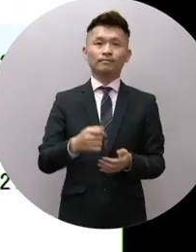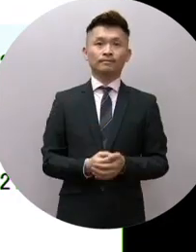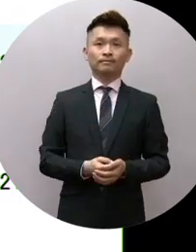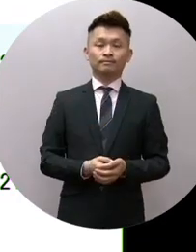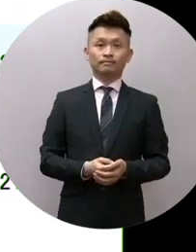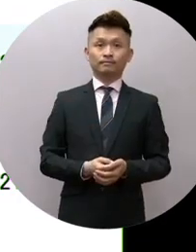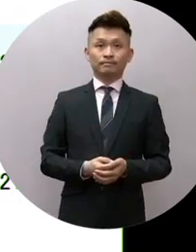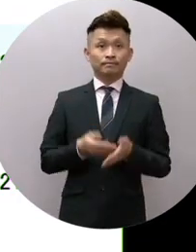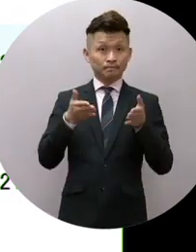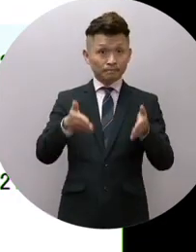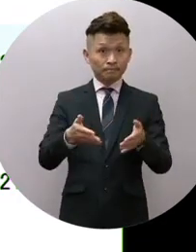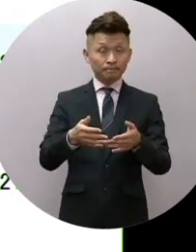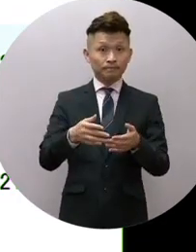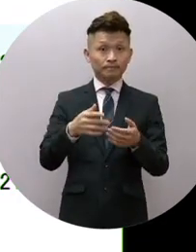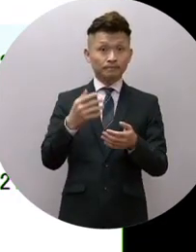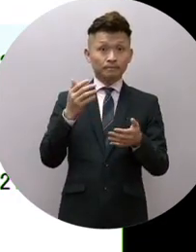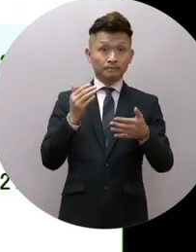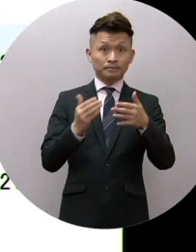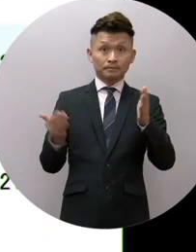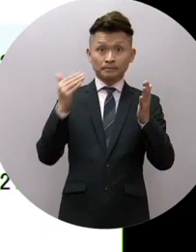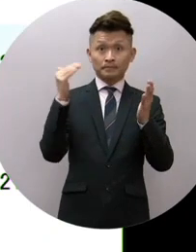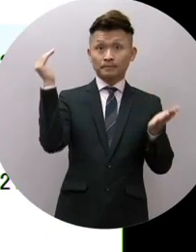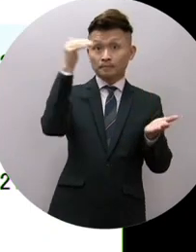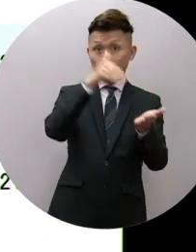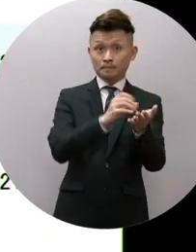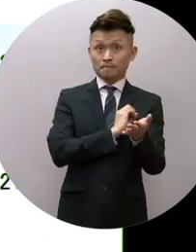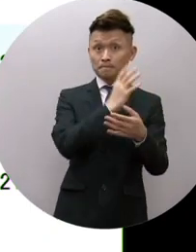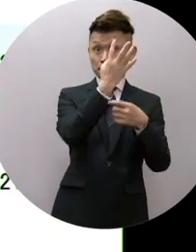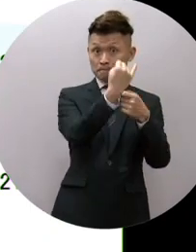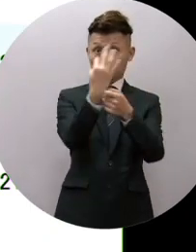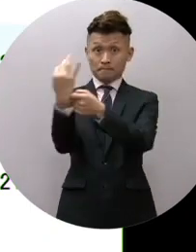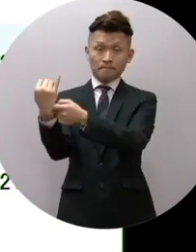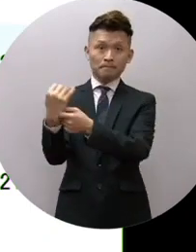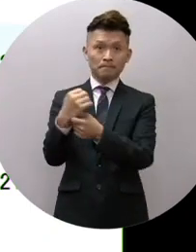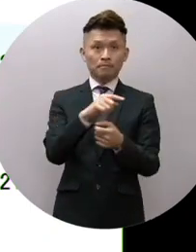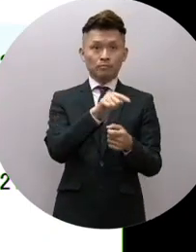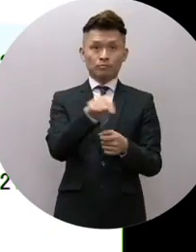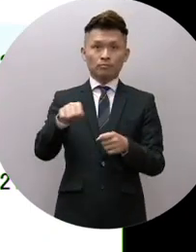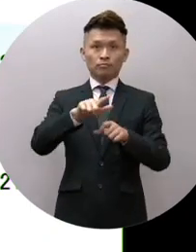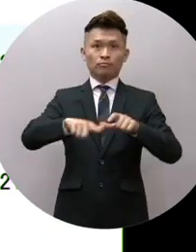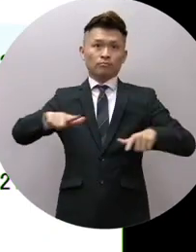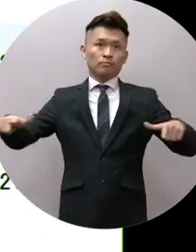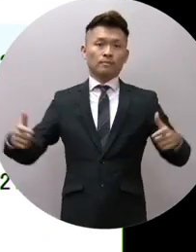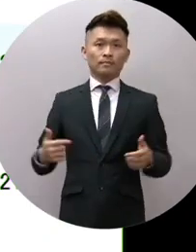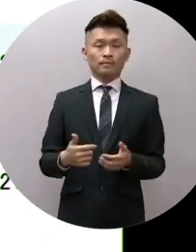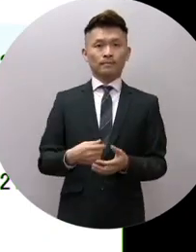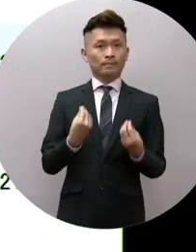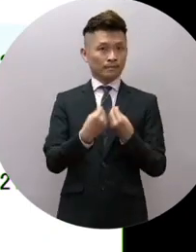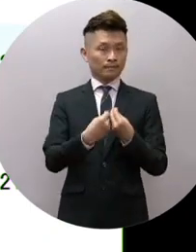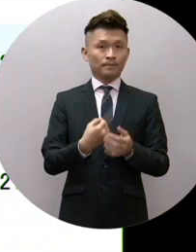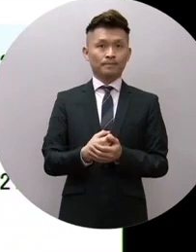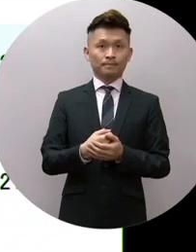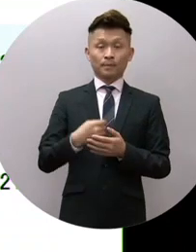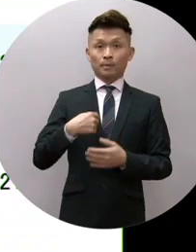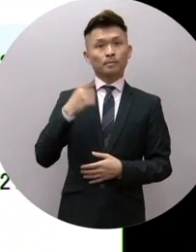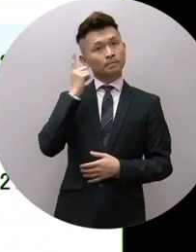纯的我们既有年限的认定，它就出现在这里有不同的结果。所以我的问题就是说，我的看法是这样，院